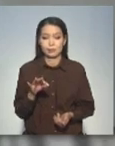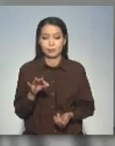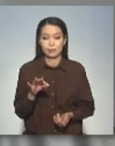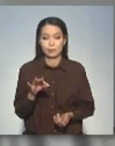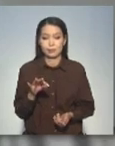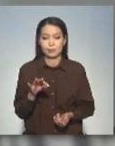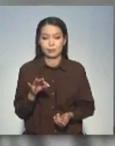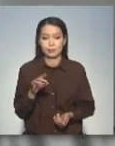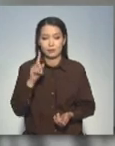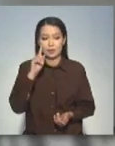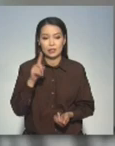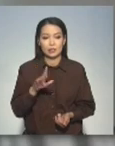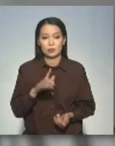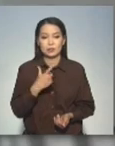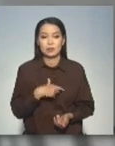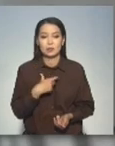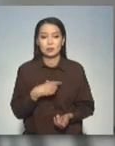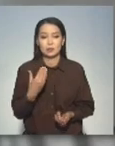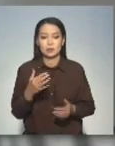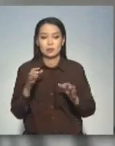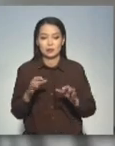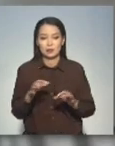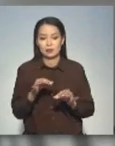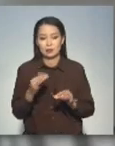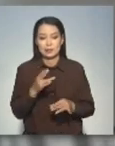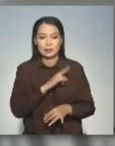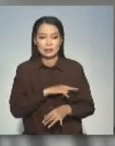не признак демократизации системы